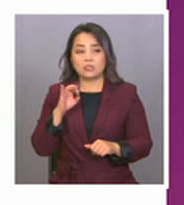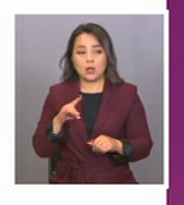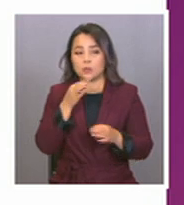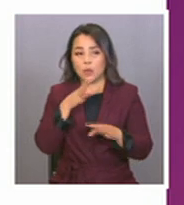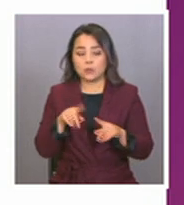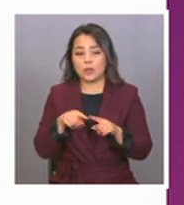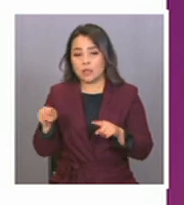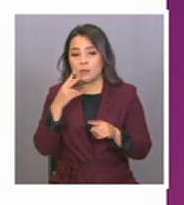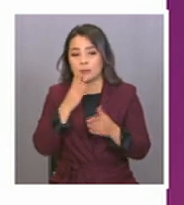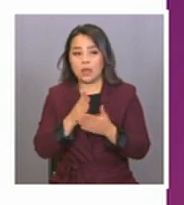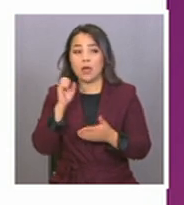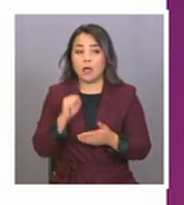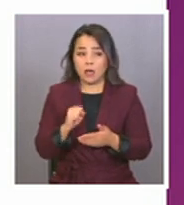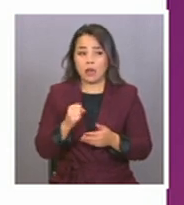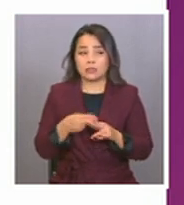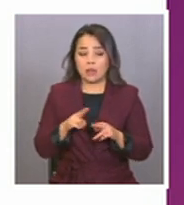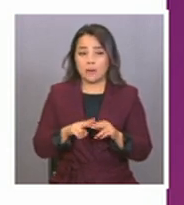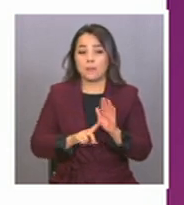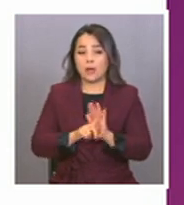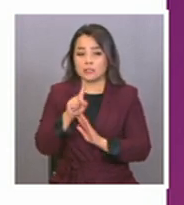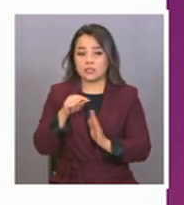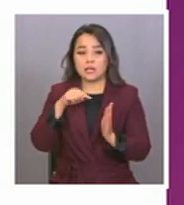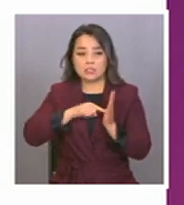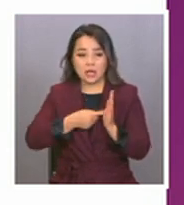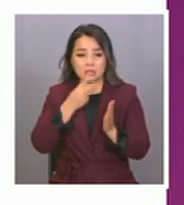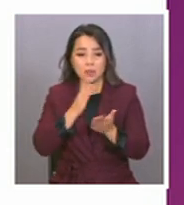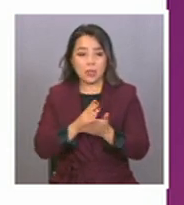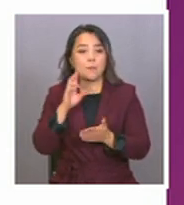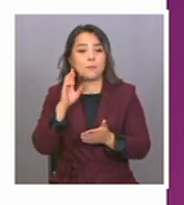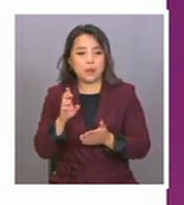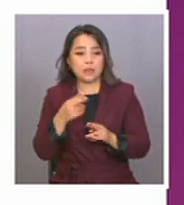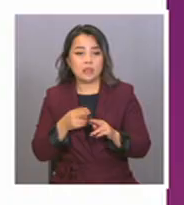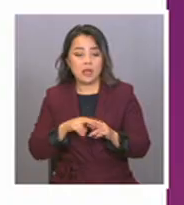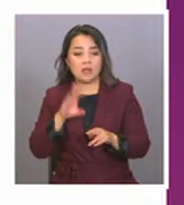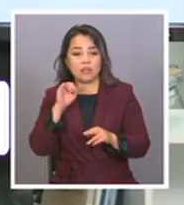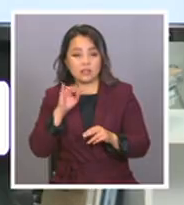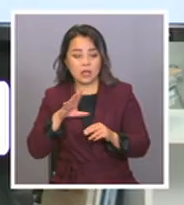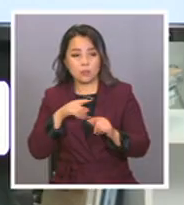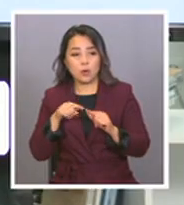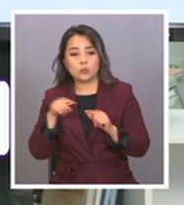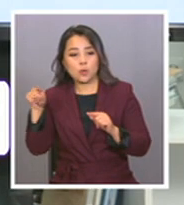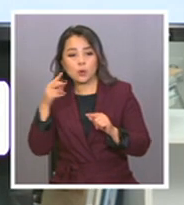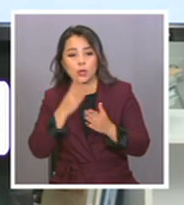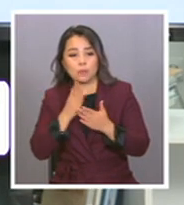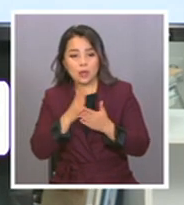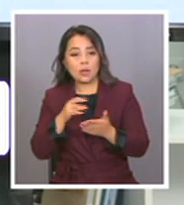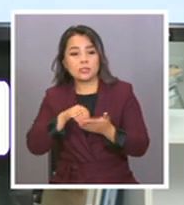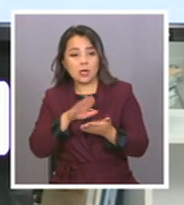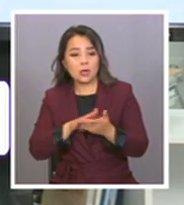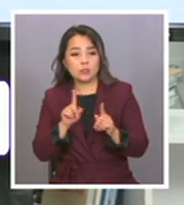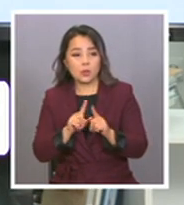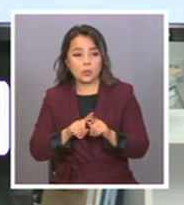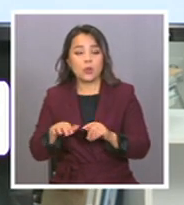аталады. А вектордың басы деп айтылады, Б вектордың ұшы деп айтылады. Белгіленуі: